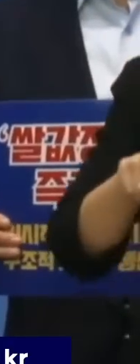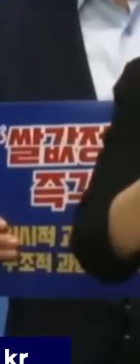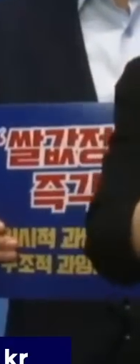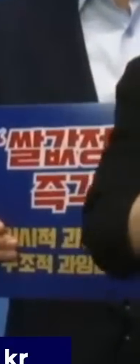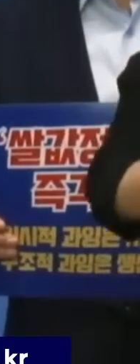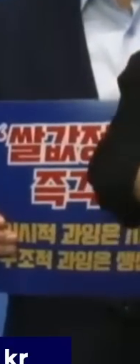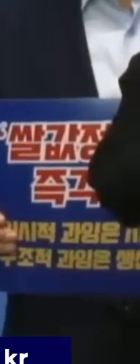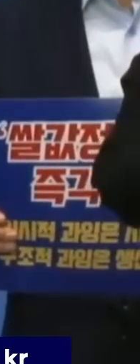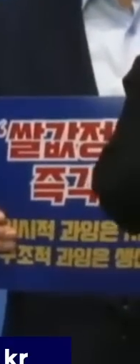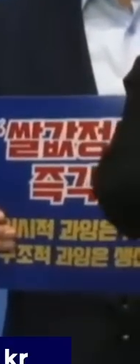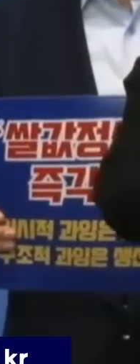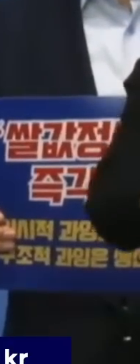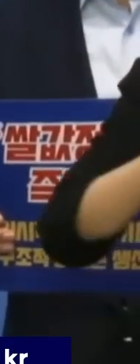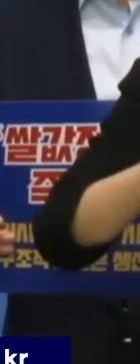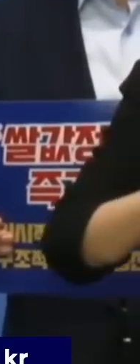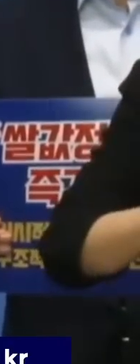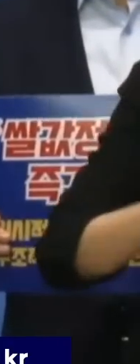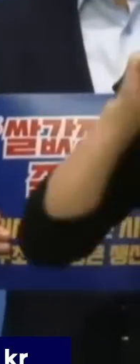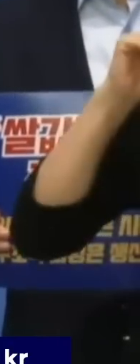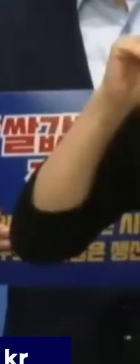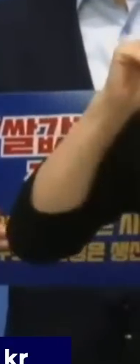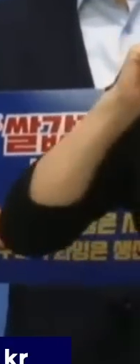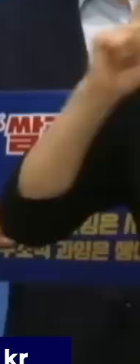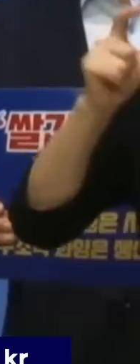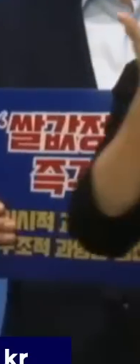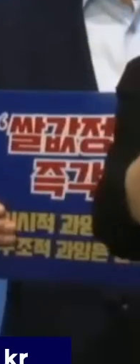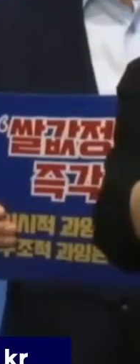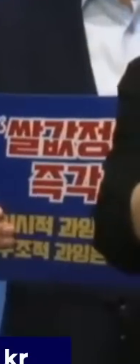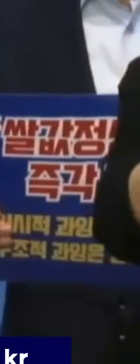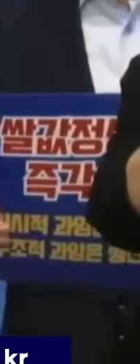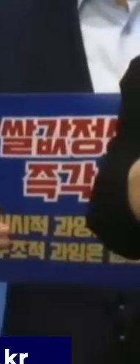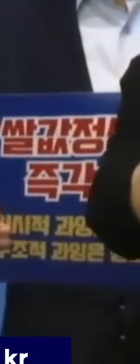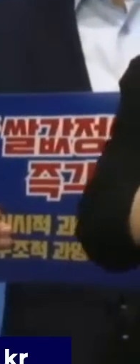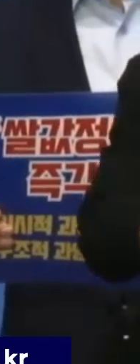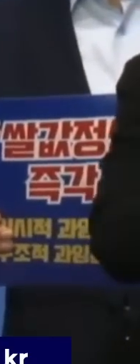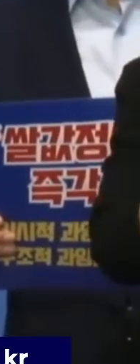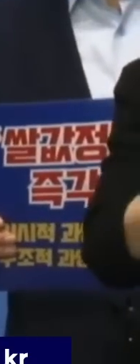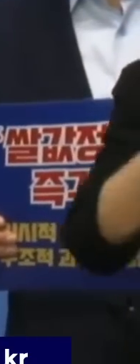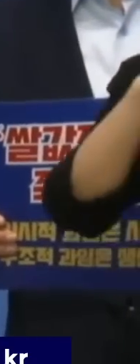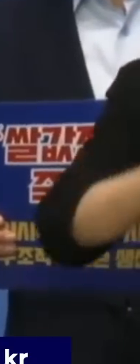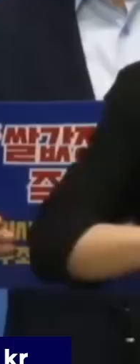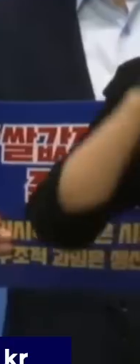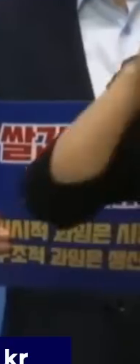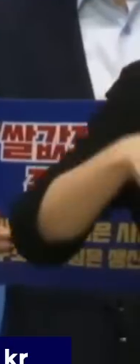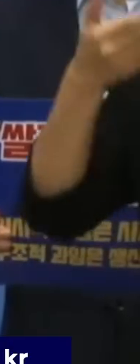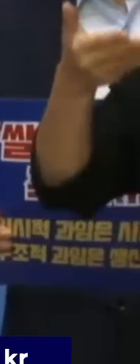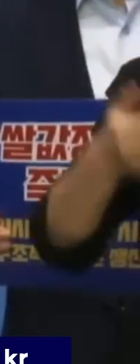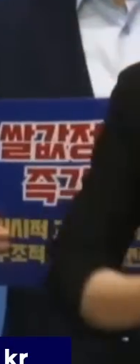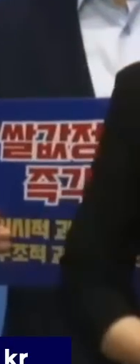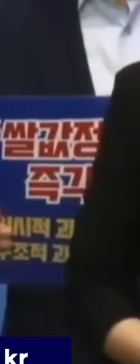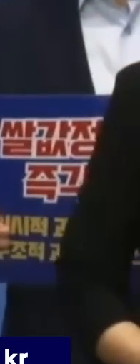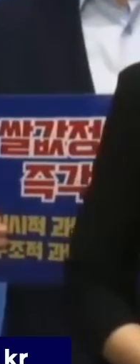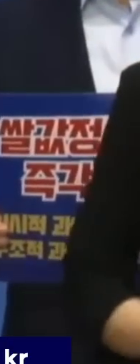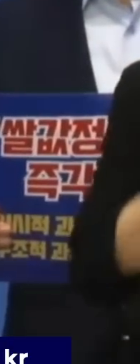TF팀의 성명서를 우리 서병훈 위원장님을 시작으로 해서 여러분들에게 낭독해 드리도록